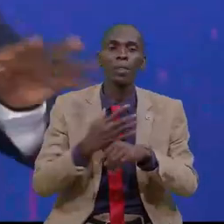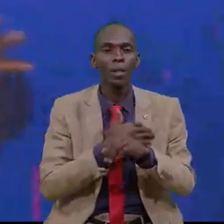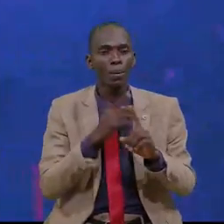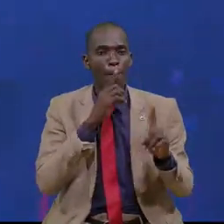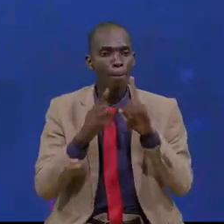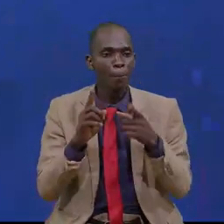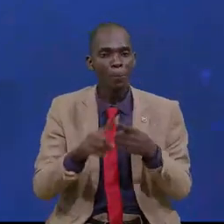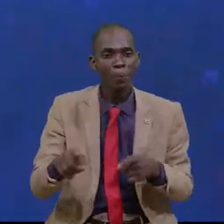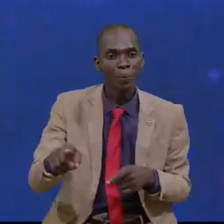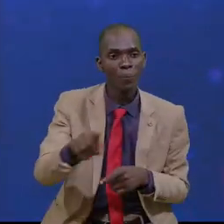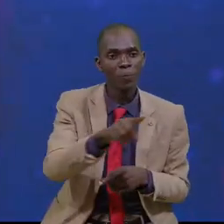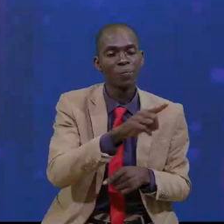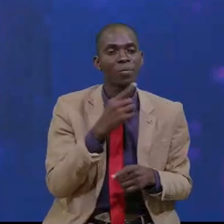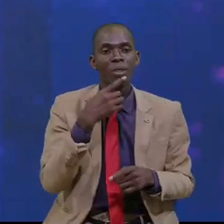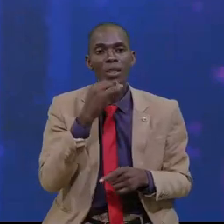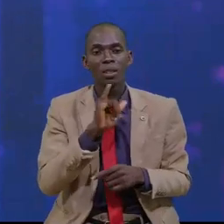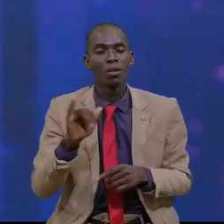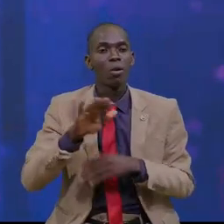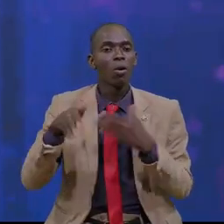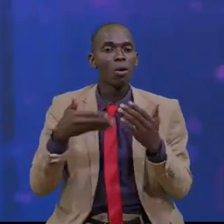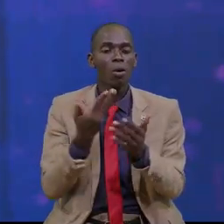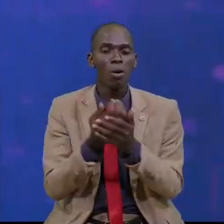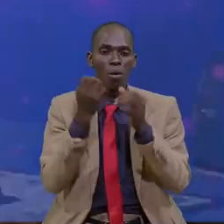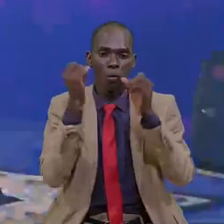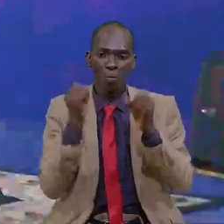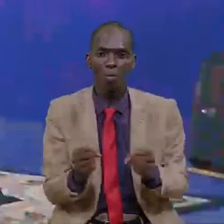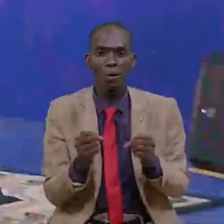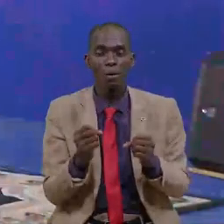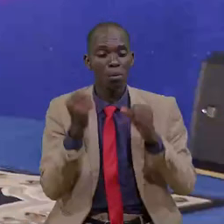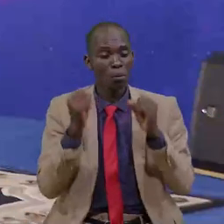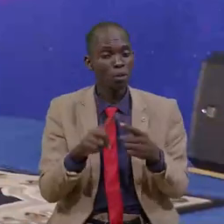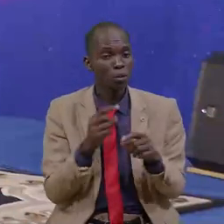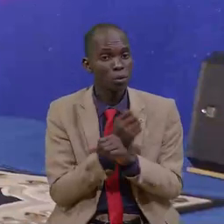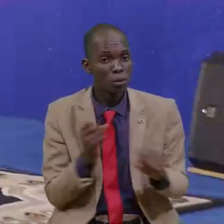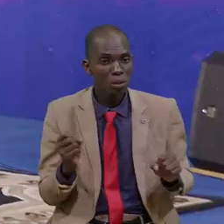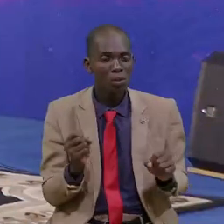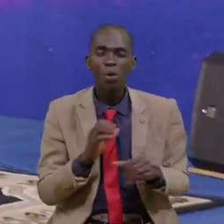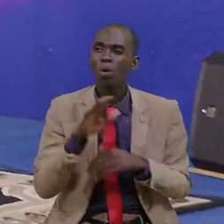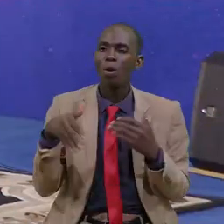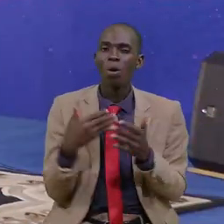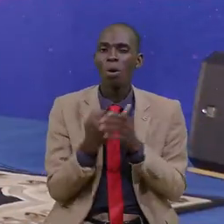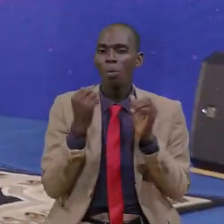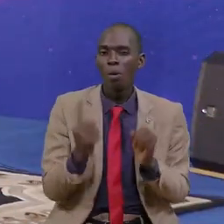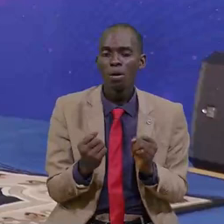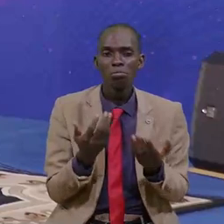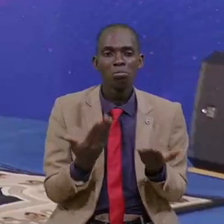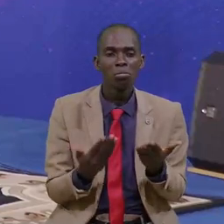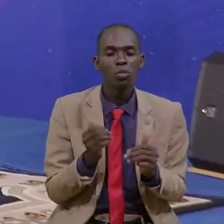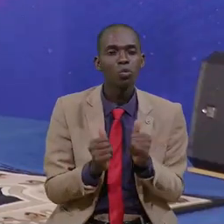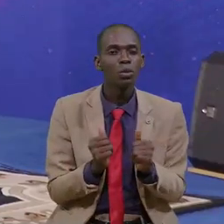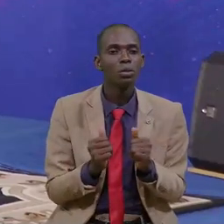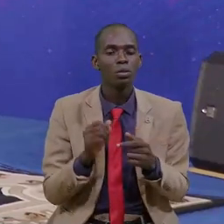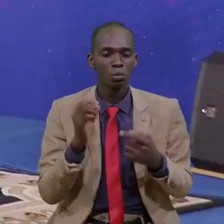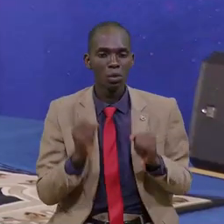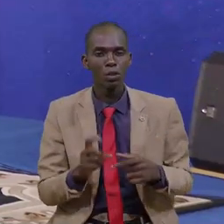le parla ainsi, disant tout pouvoir. Pouvoir pour sauver, tout pouvoir, le pouvoir de